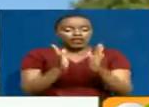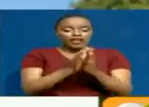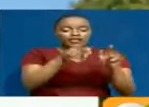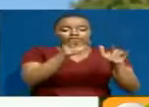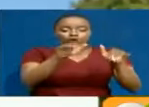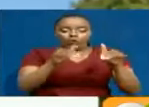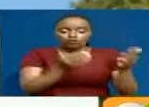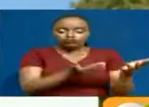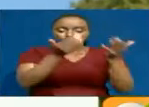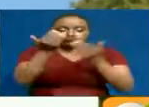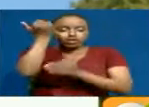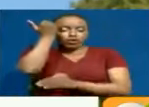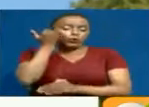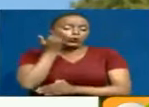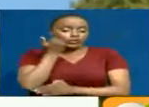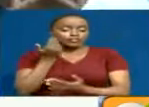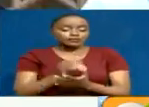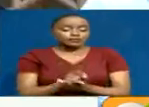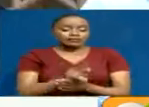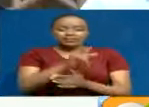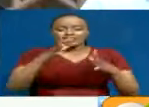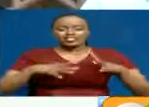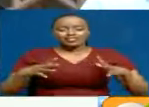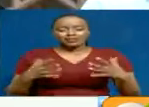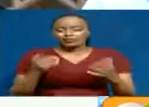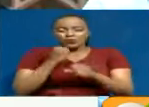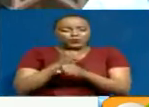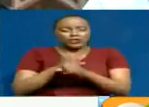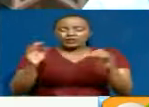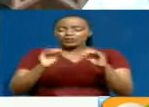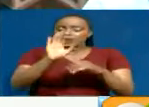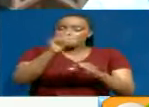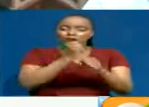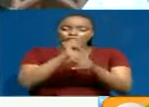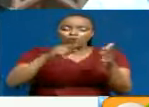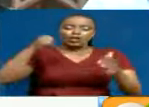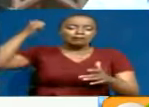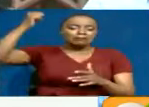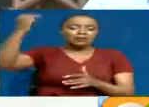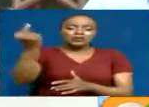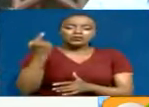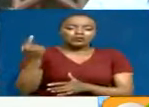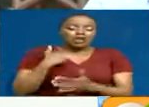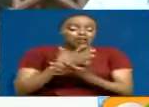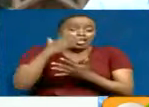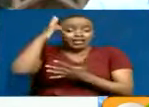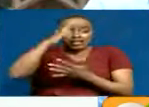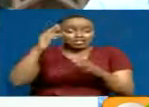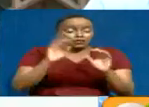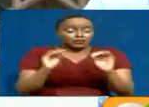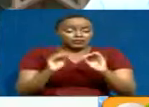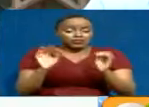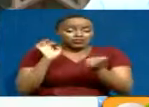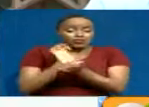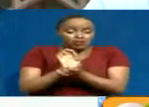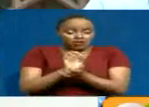alikuwa akisubiri kufikishwa mahakamani. Hawa watu wameshindwa na kazi. Kazi yao ni siasa na hakuna sababu yoyote